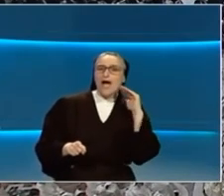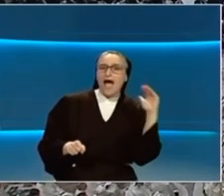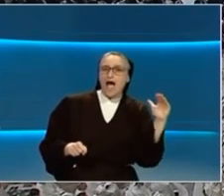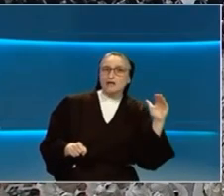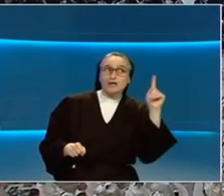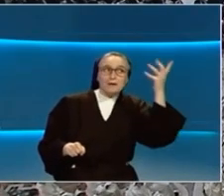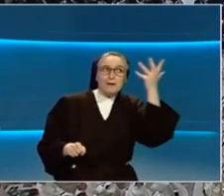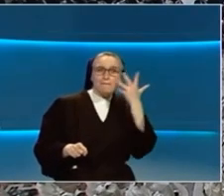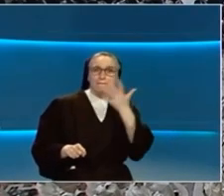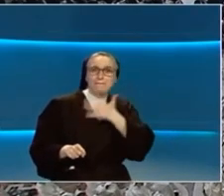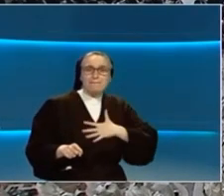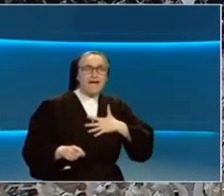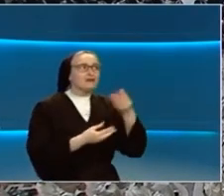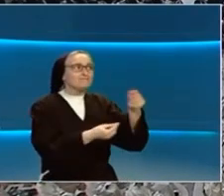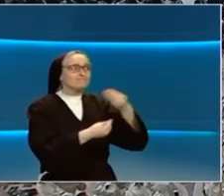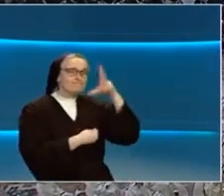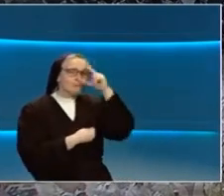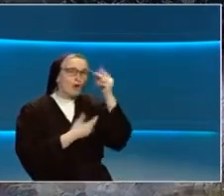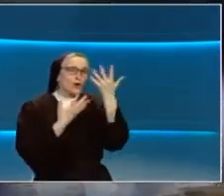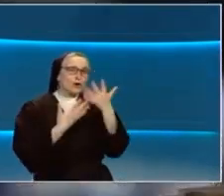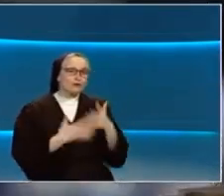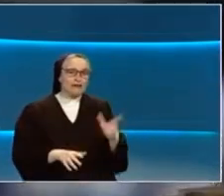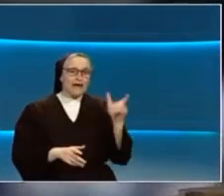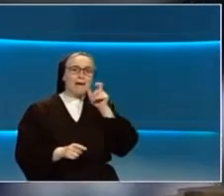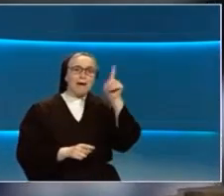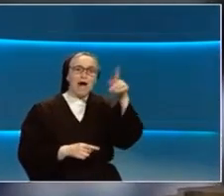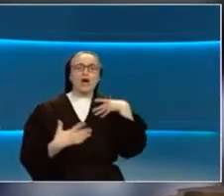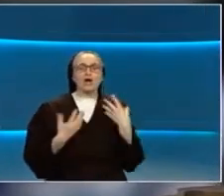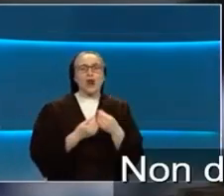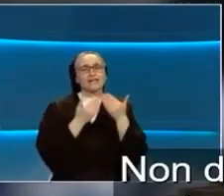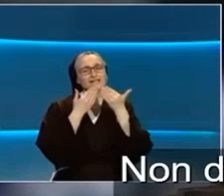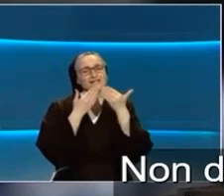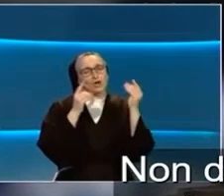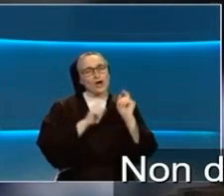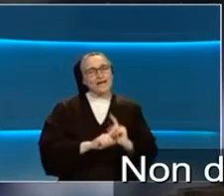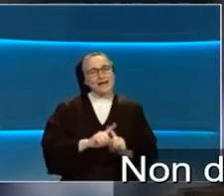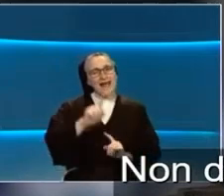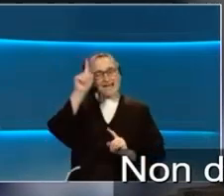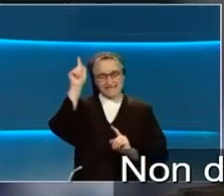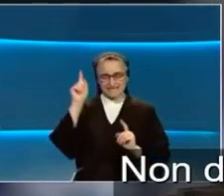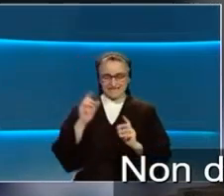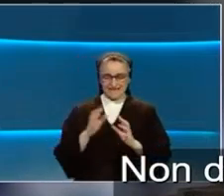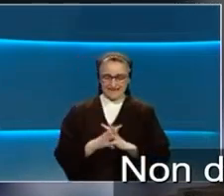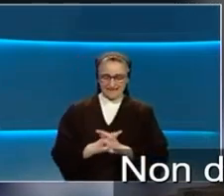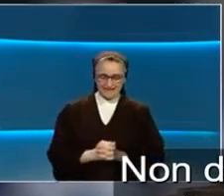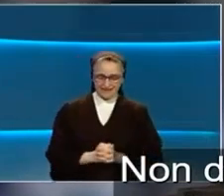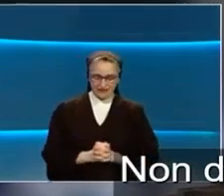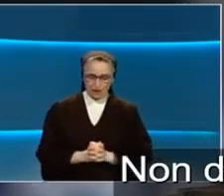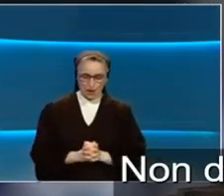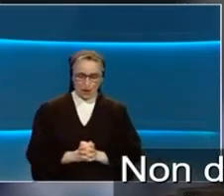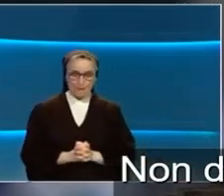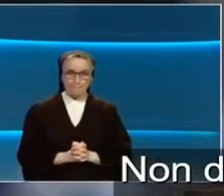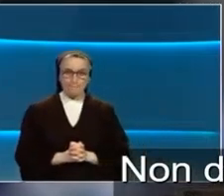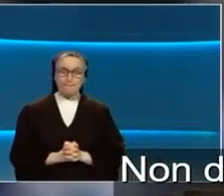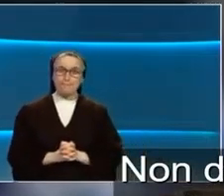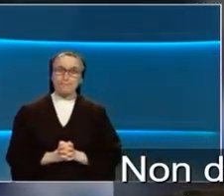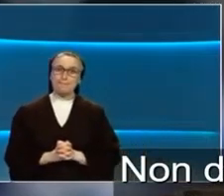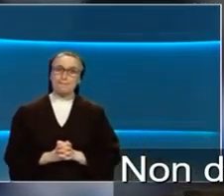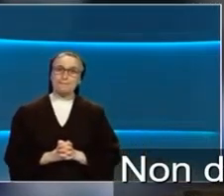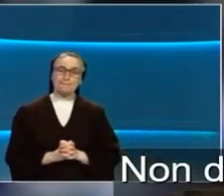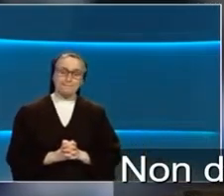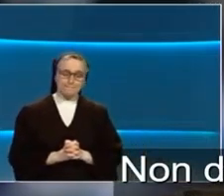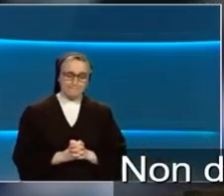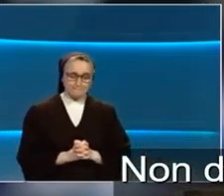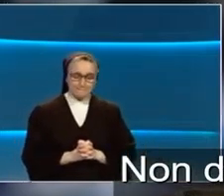piace a Dio è da noi conosciuto. Domine, verba vita